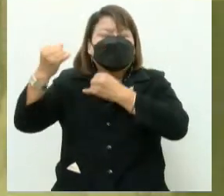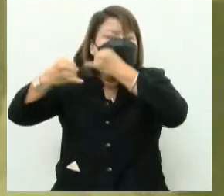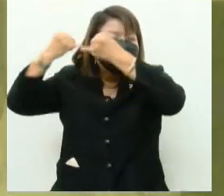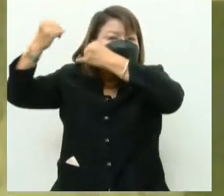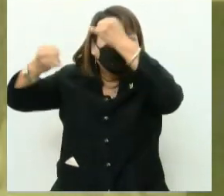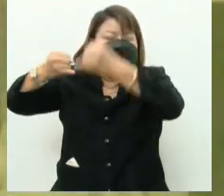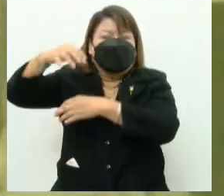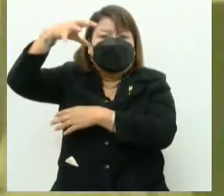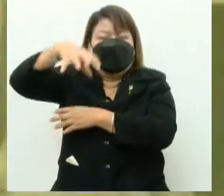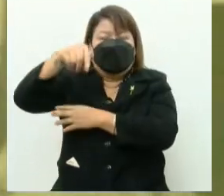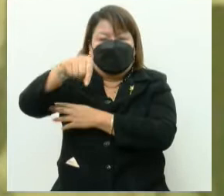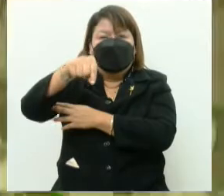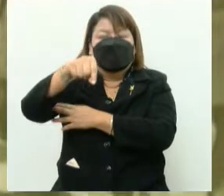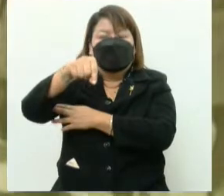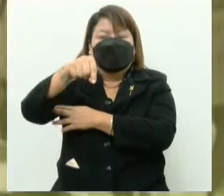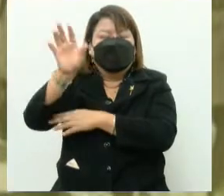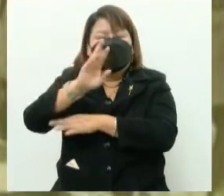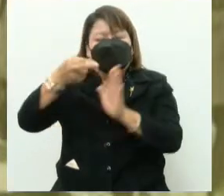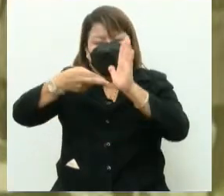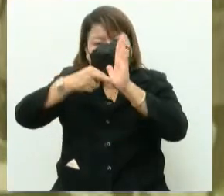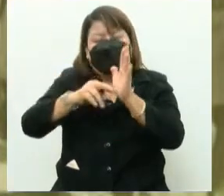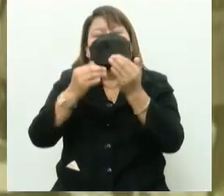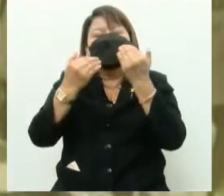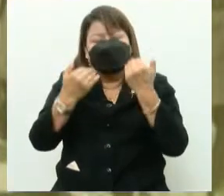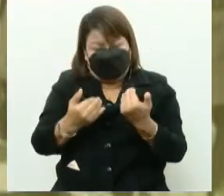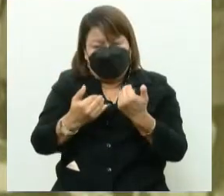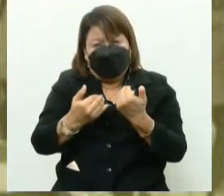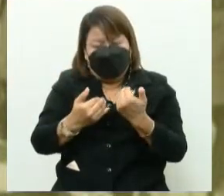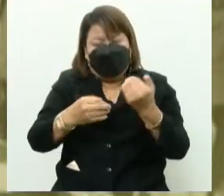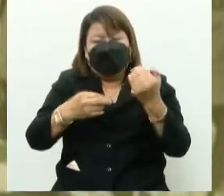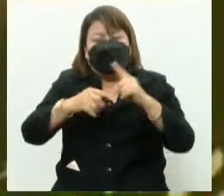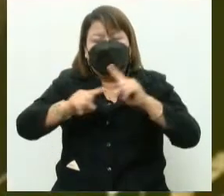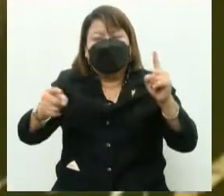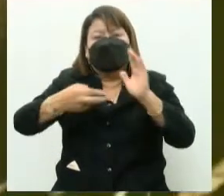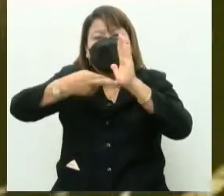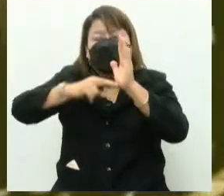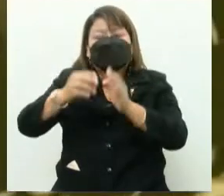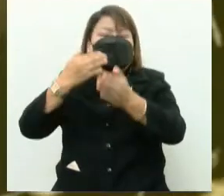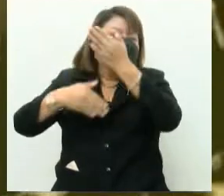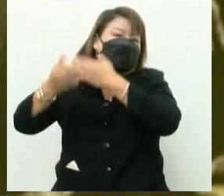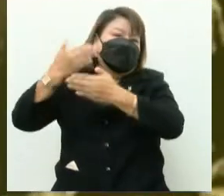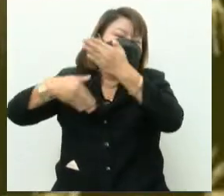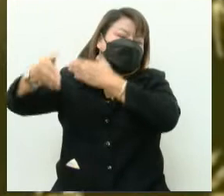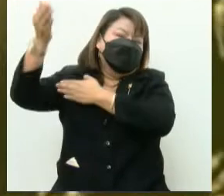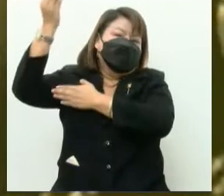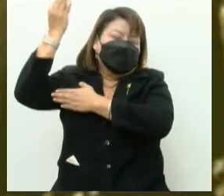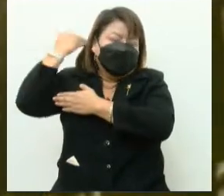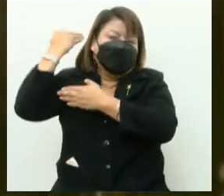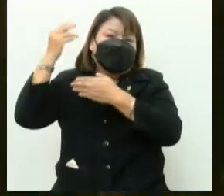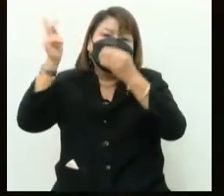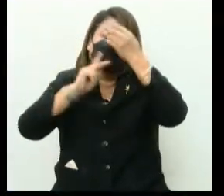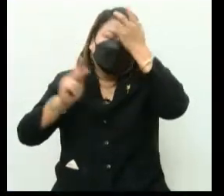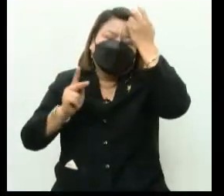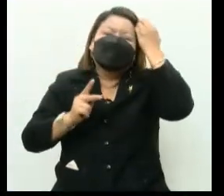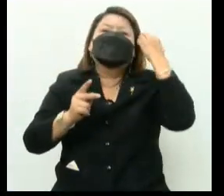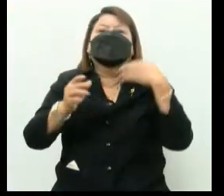แห่งนี้ไม่ได้เริ่มขึ้นแค่ในสมัยรัตนโกสินทร์หากมีความเก่าแก่เกินกว่านั้น